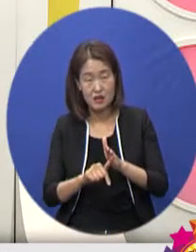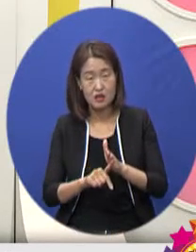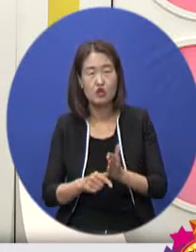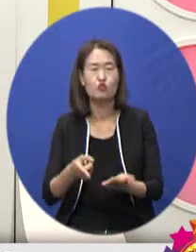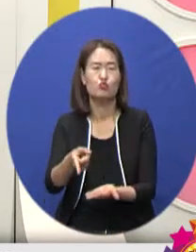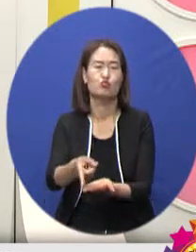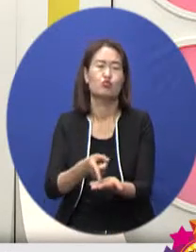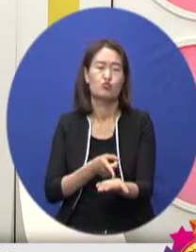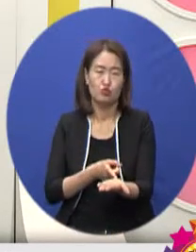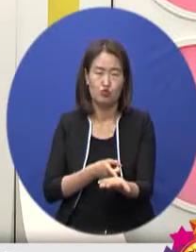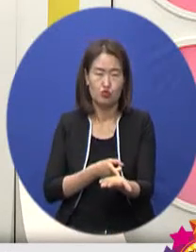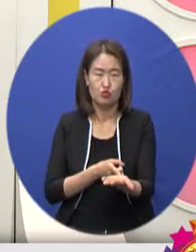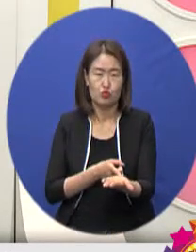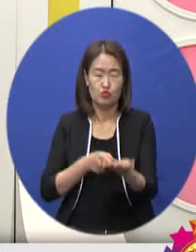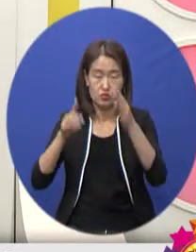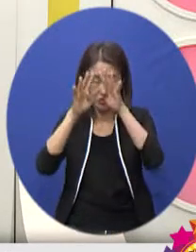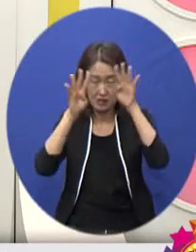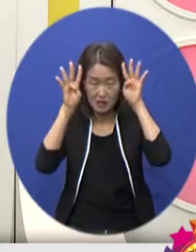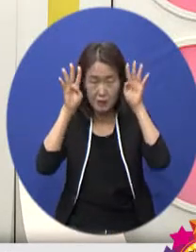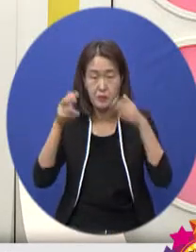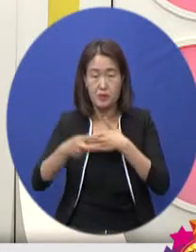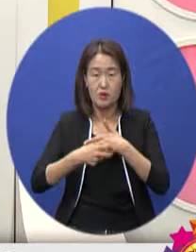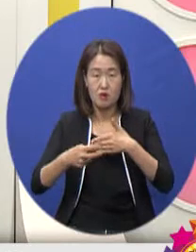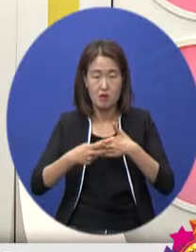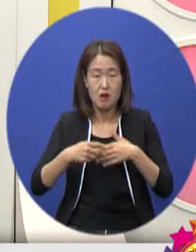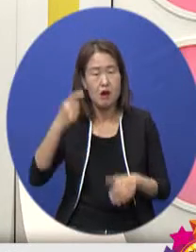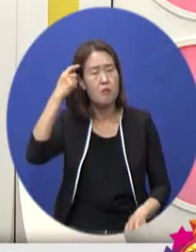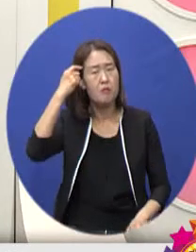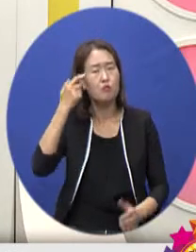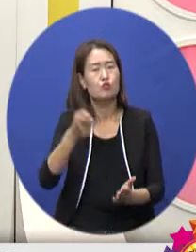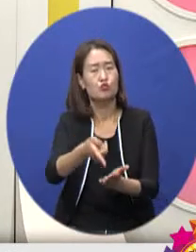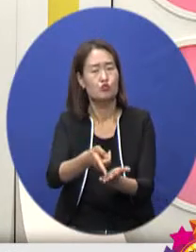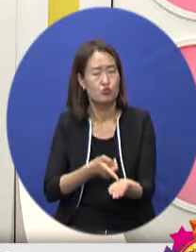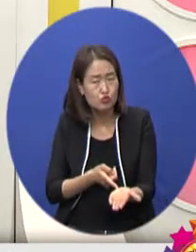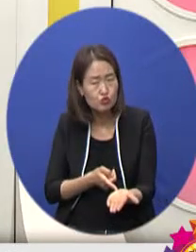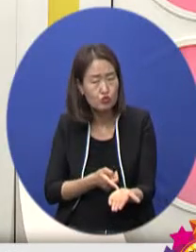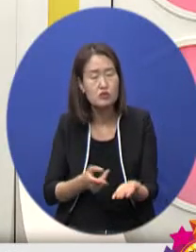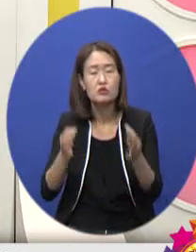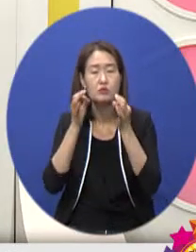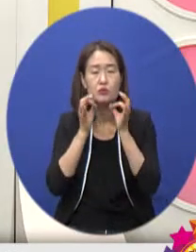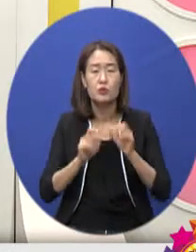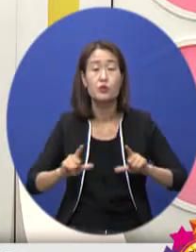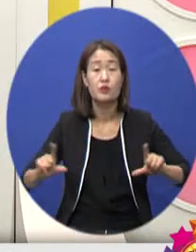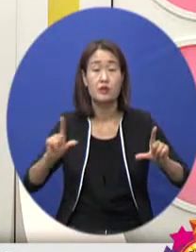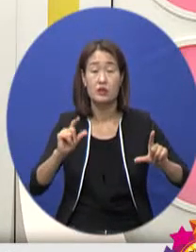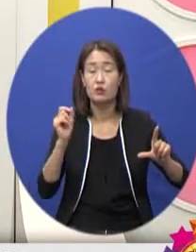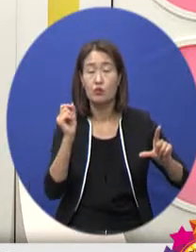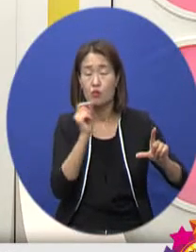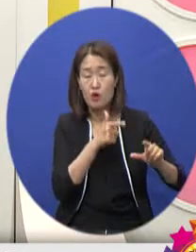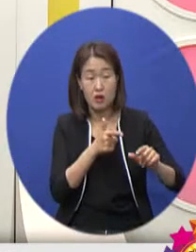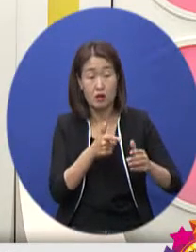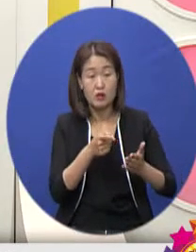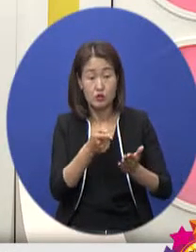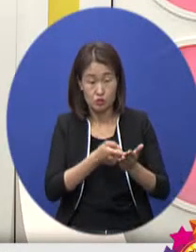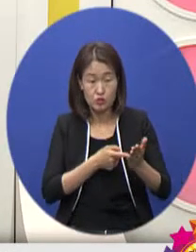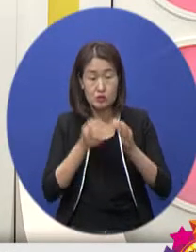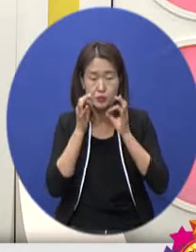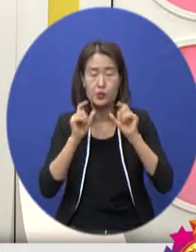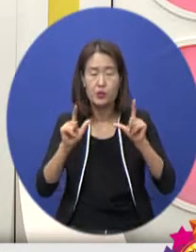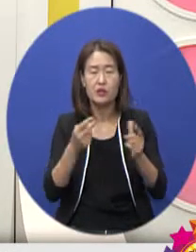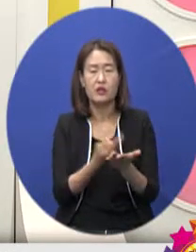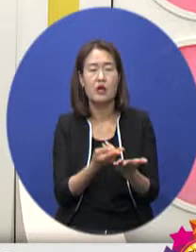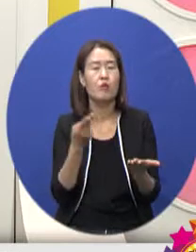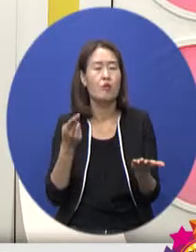하고 대학병원에서 뇌 수술을 하고 금요일 날 월요일 날 수술하고 금요일 날